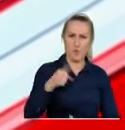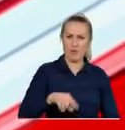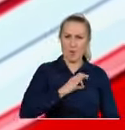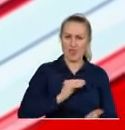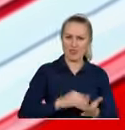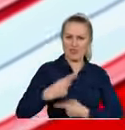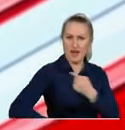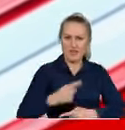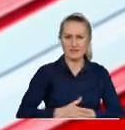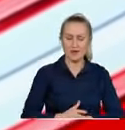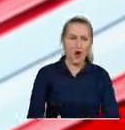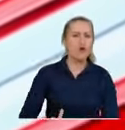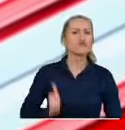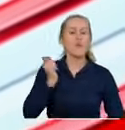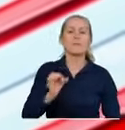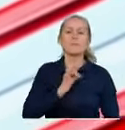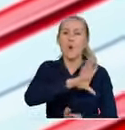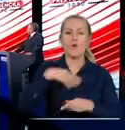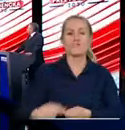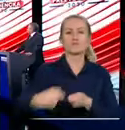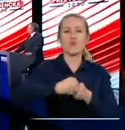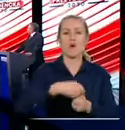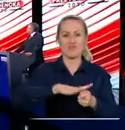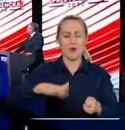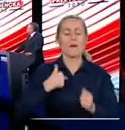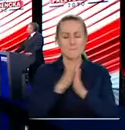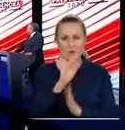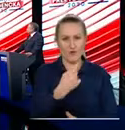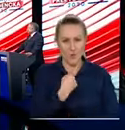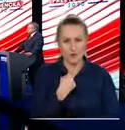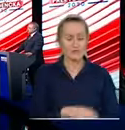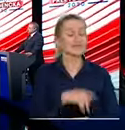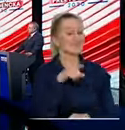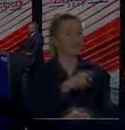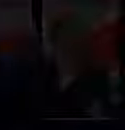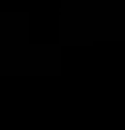tradycji, dumy z własnej wspólnoty narodowej. Proszę o państwa poparcie. I to była, proszę państwa, już ostatnia wypowiedź.